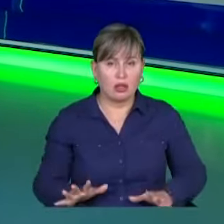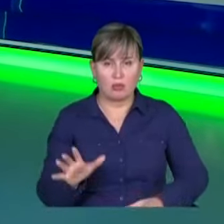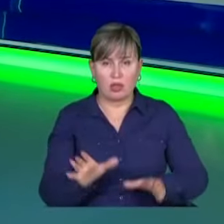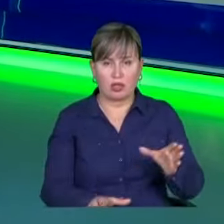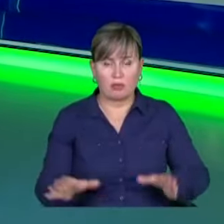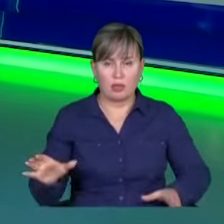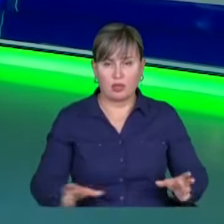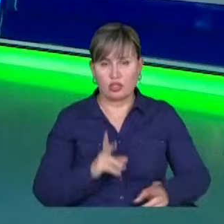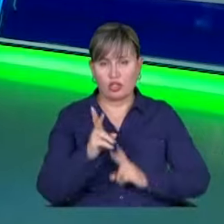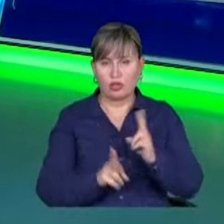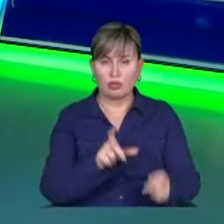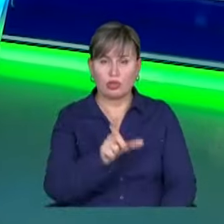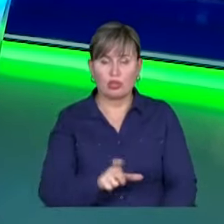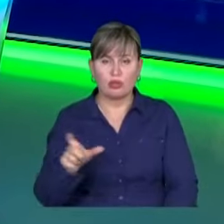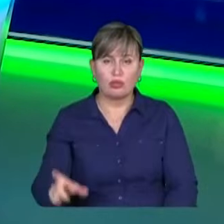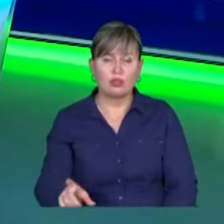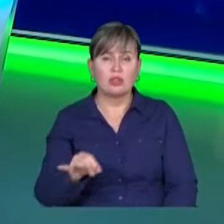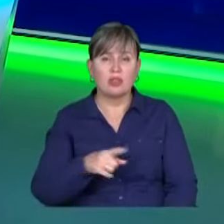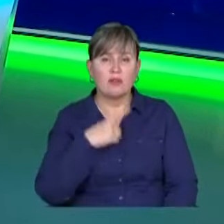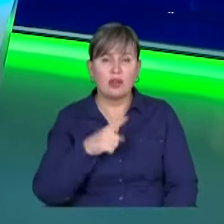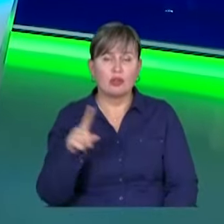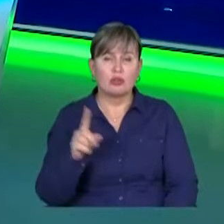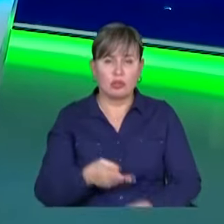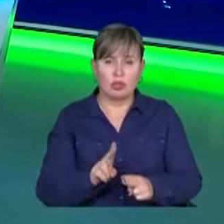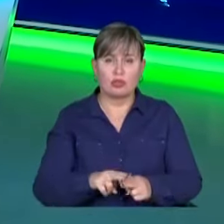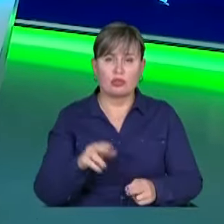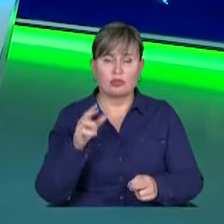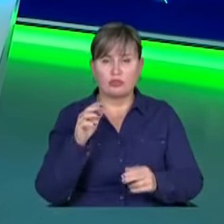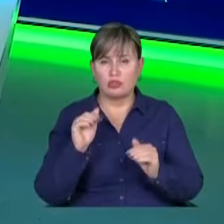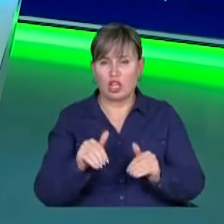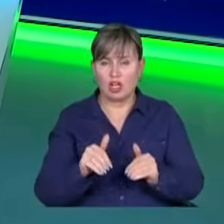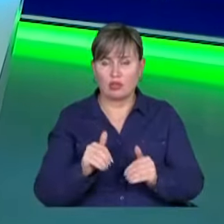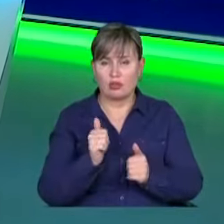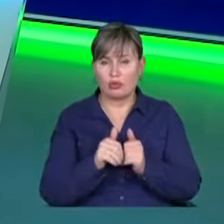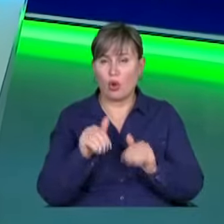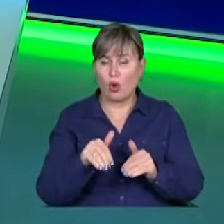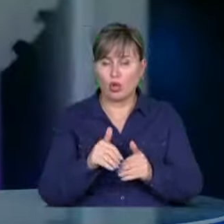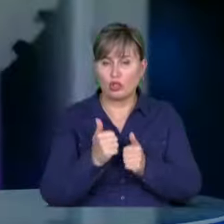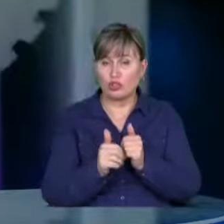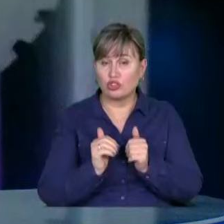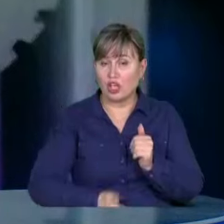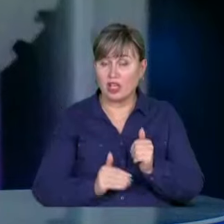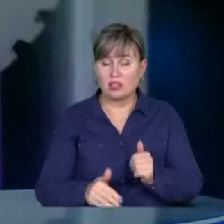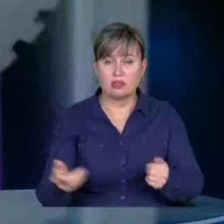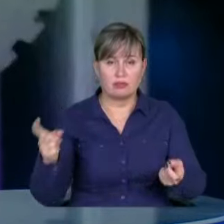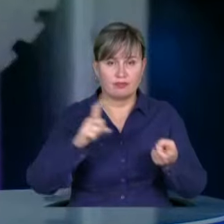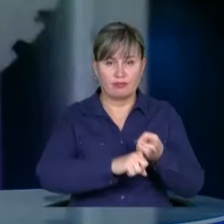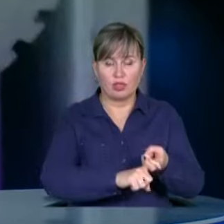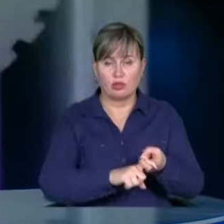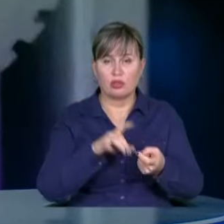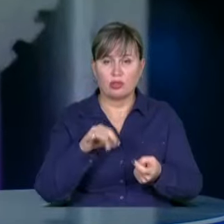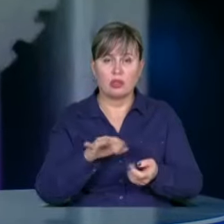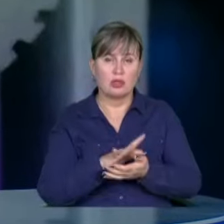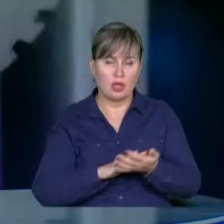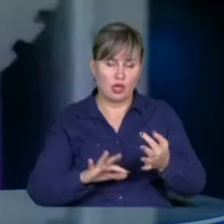отопление, жалуются люди. Они связывают проблему с частным колледжем, который открыли в прошлом году и подключили к подстанции. В